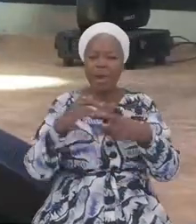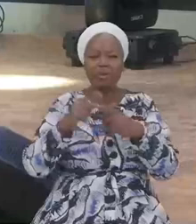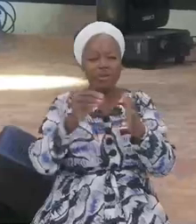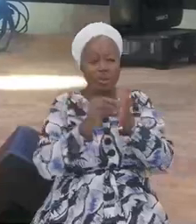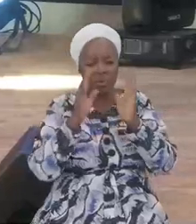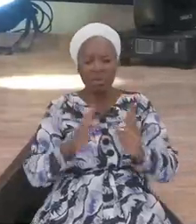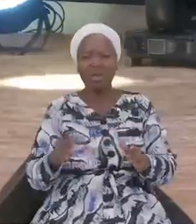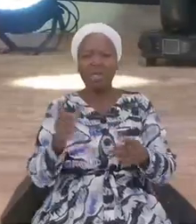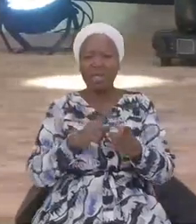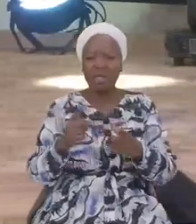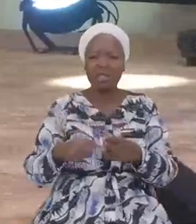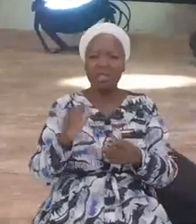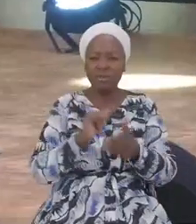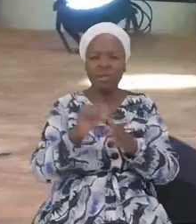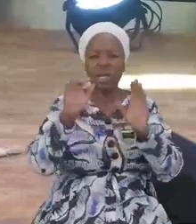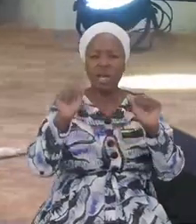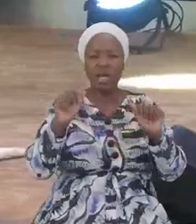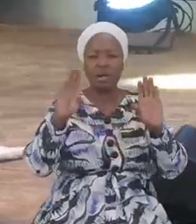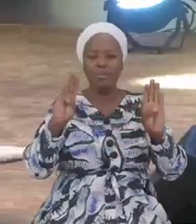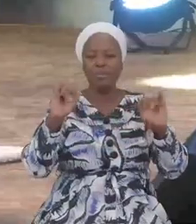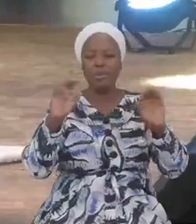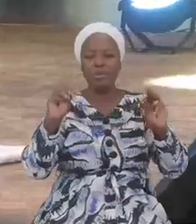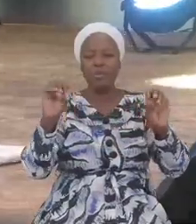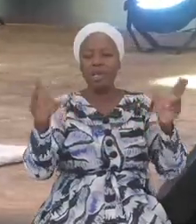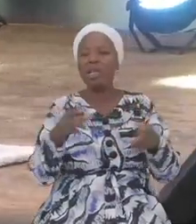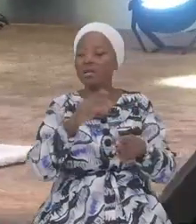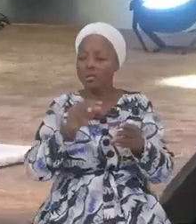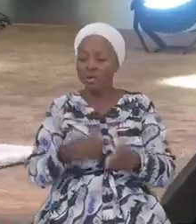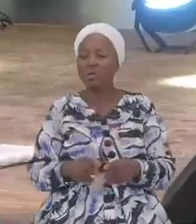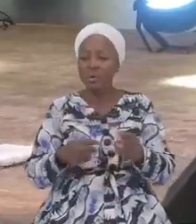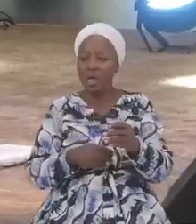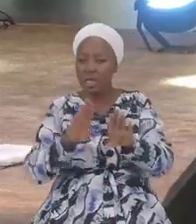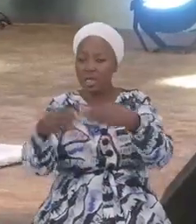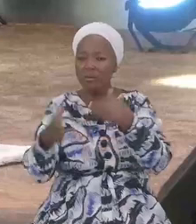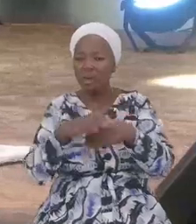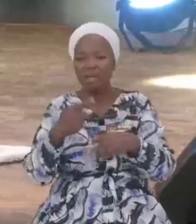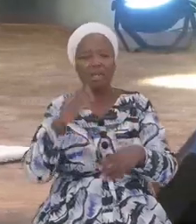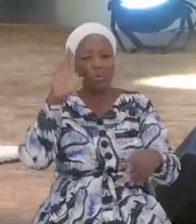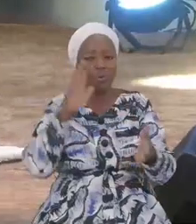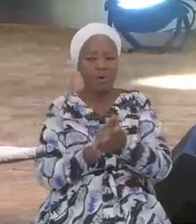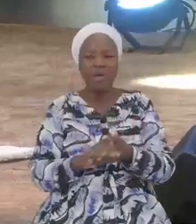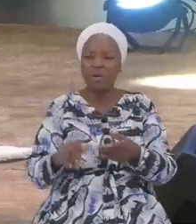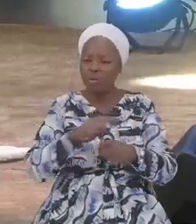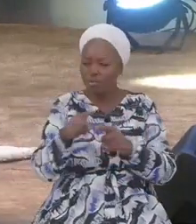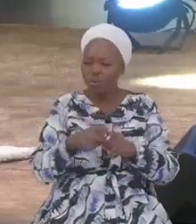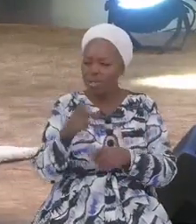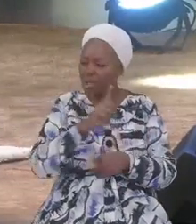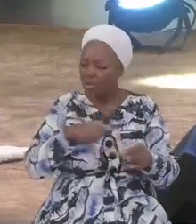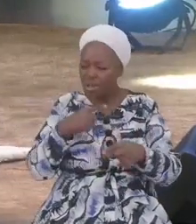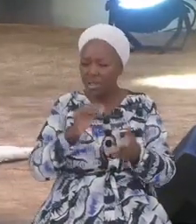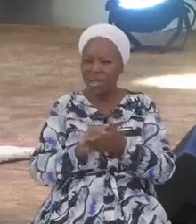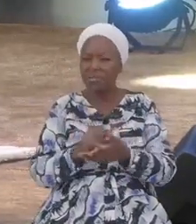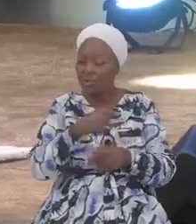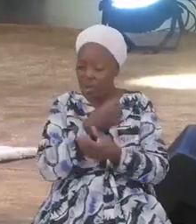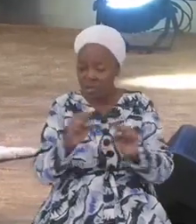légal. Et maintenant, Abimelech a retourné à Abraham, sa femme. Lorsque vous êtes sauvé, il y aura quelque chose qui va démontrer